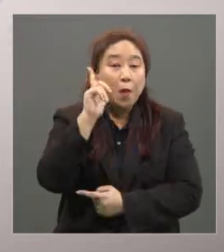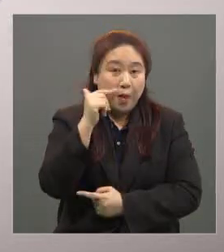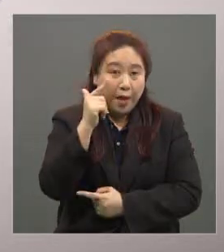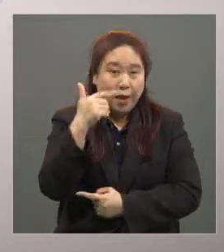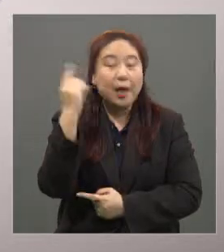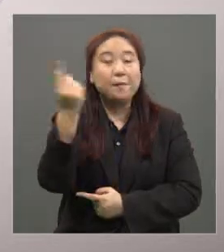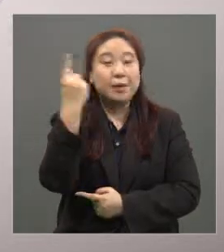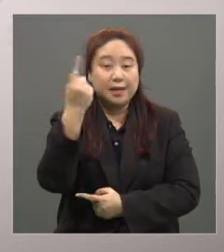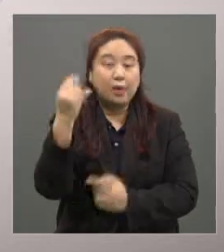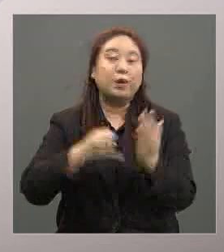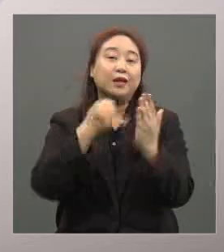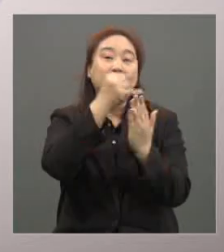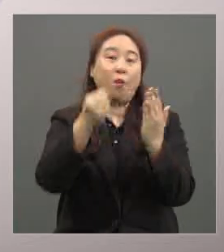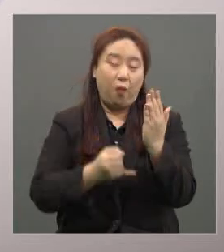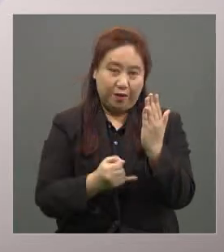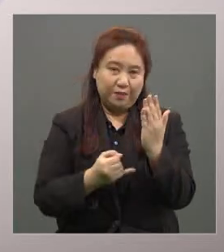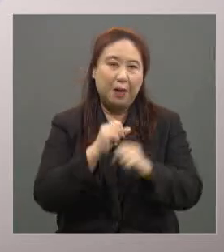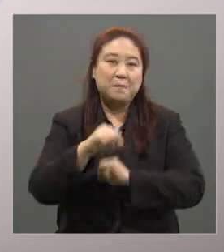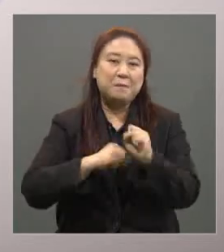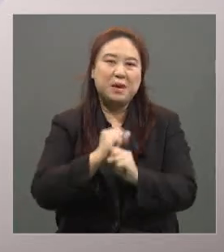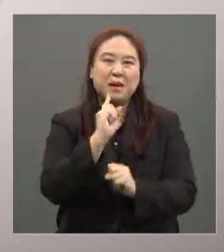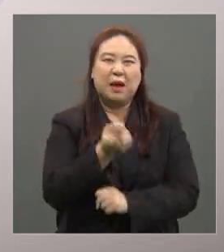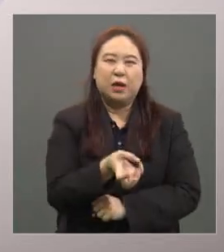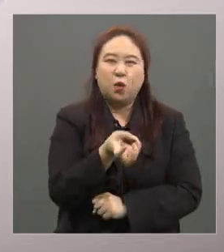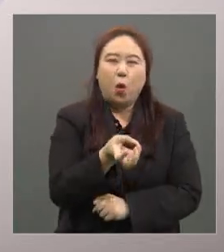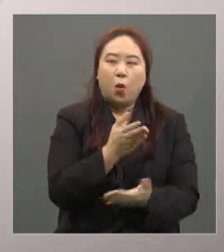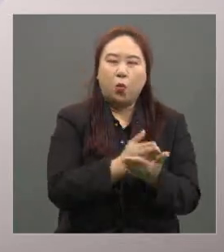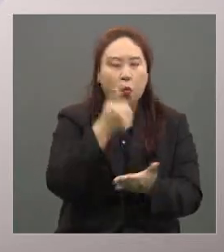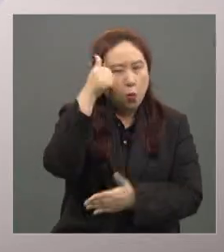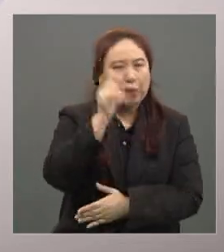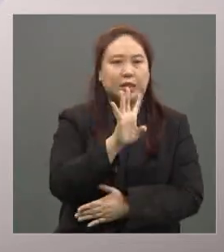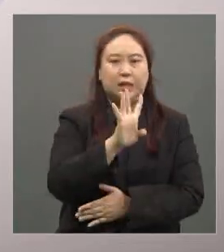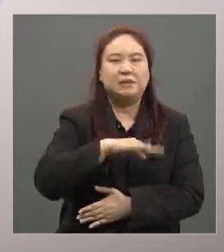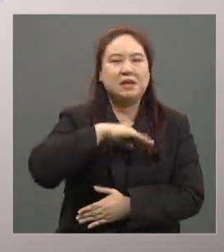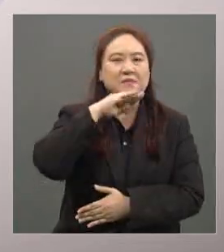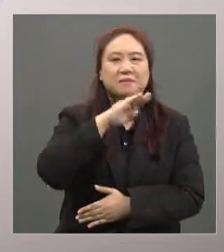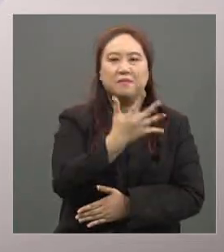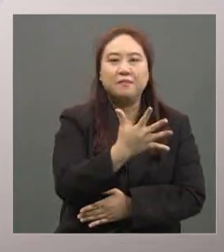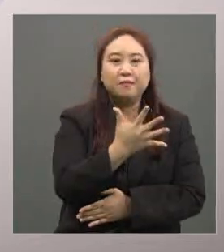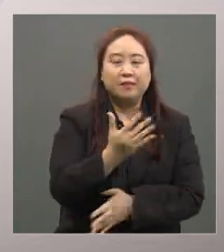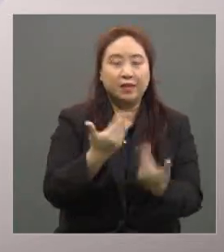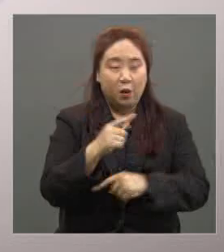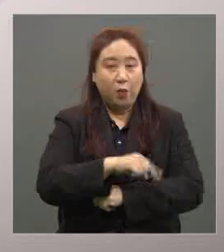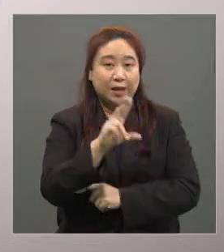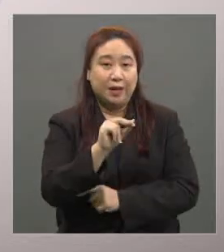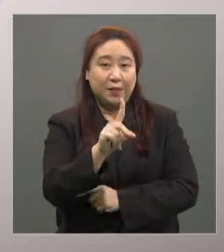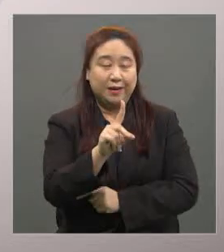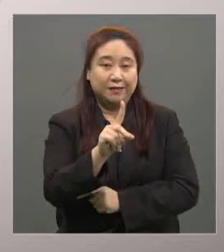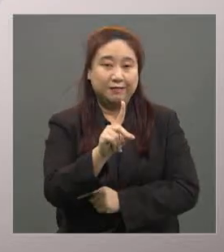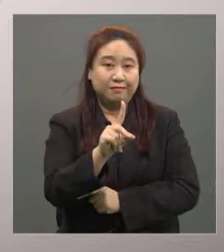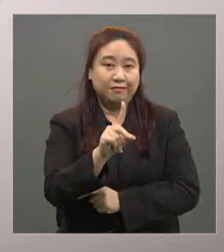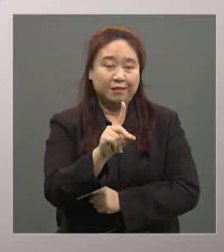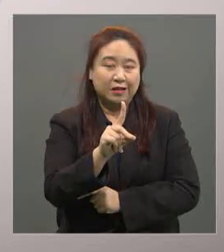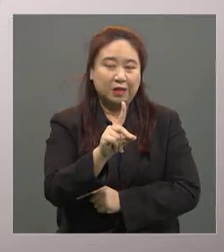เที่ยวตามต่างจังหวัดด้วยนะคะคือปีใหม่มันเหมือนน้อยหน่อยไงหยุด 4วันไงมันยังไม่เต็มอิ่มแล้ววันที่ 31ก็ต้อง